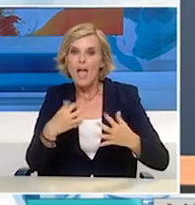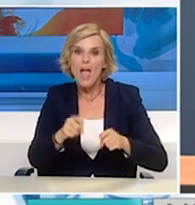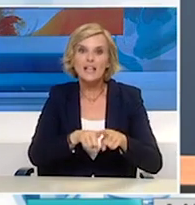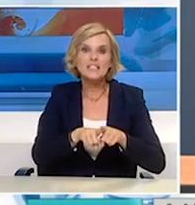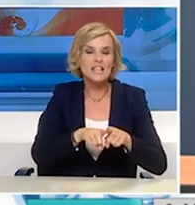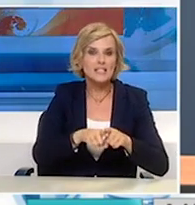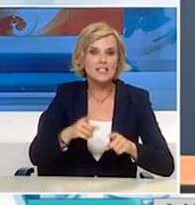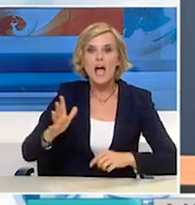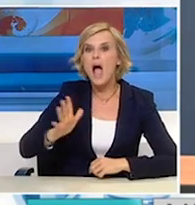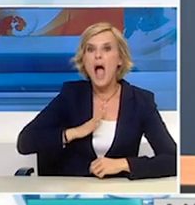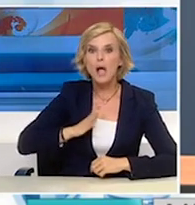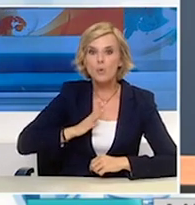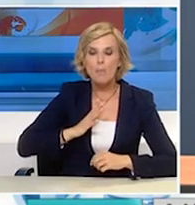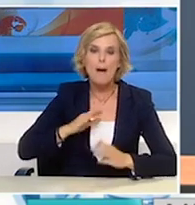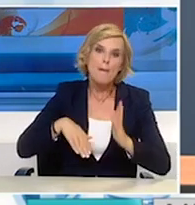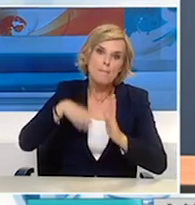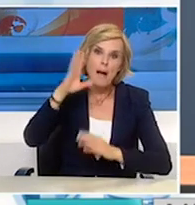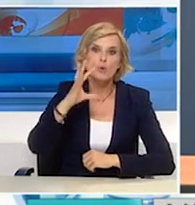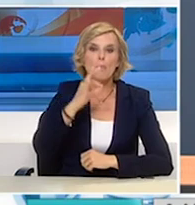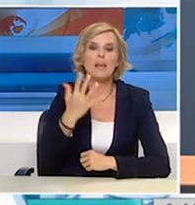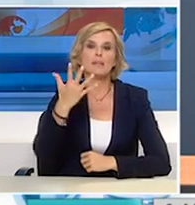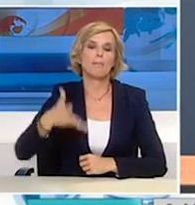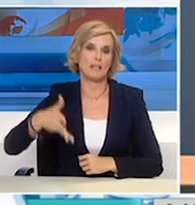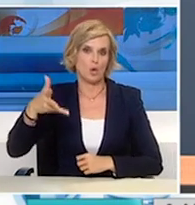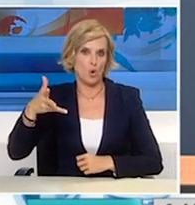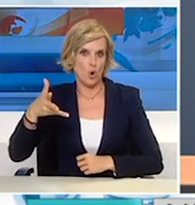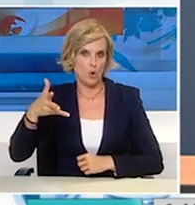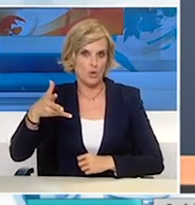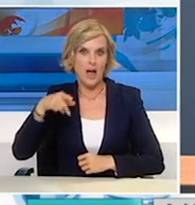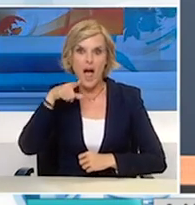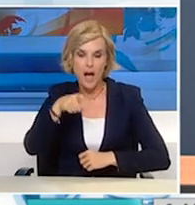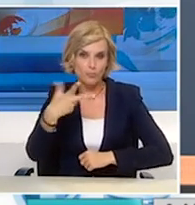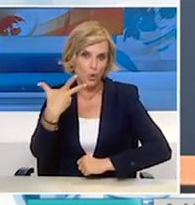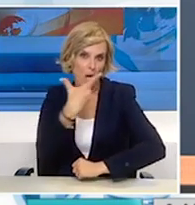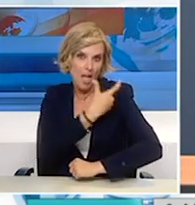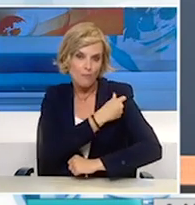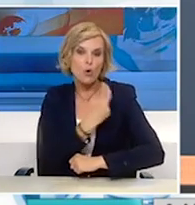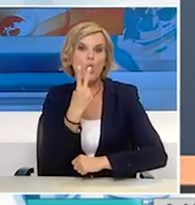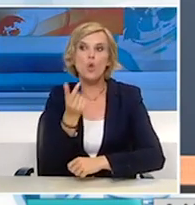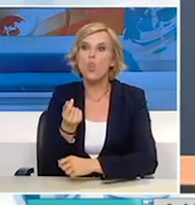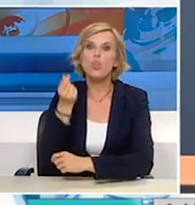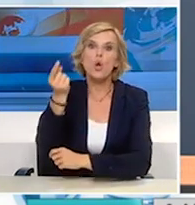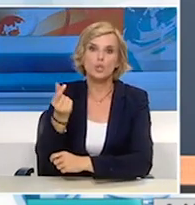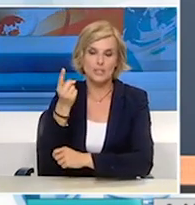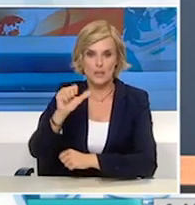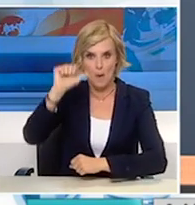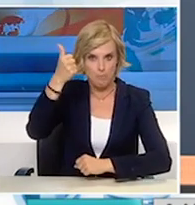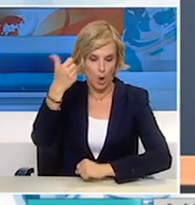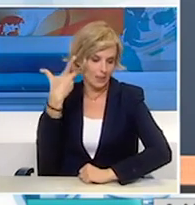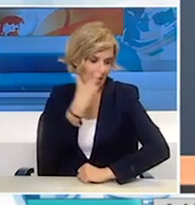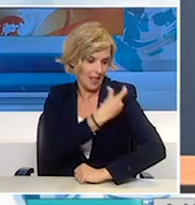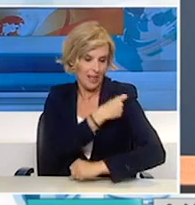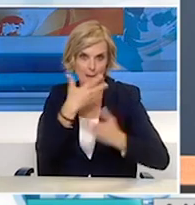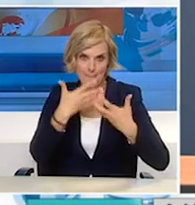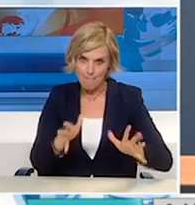με 70 και 71 και άνω, ενώ το εμβόλιο χορηγείται σε 2 δόσεις με διαφορά 4 εβδομάδων. Μεγαλύτερες